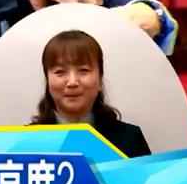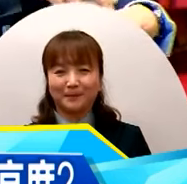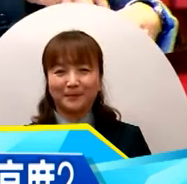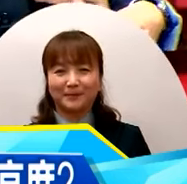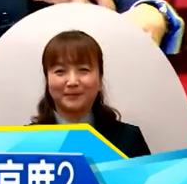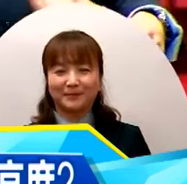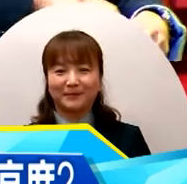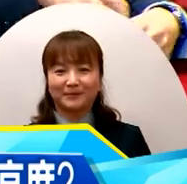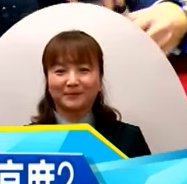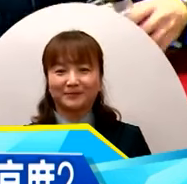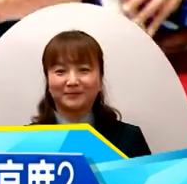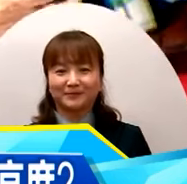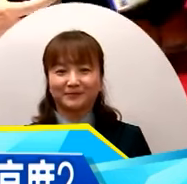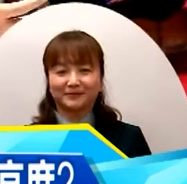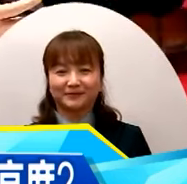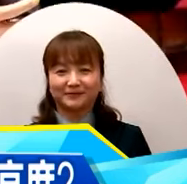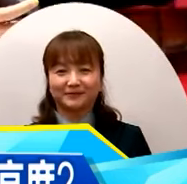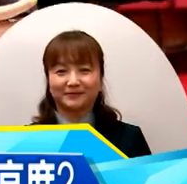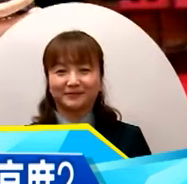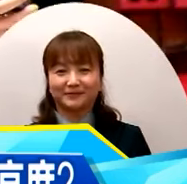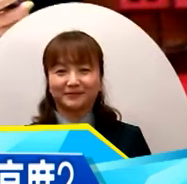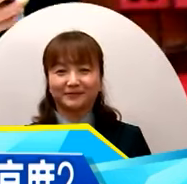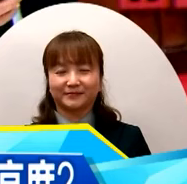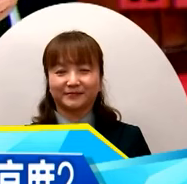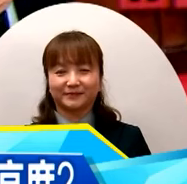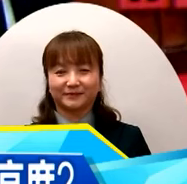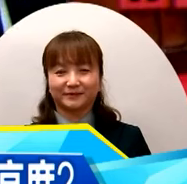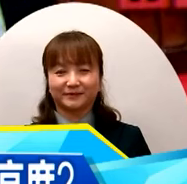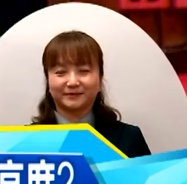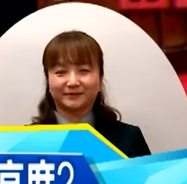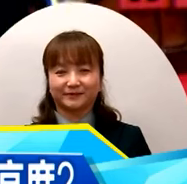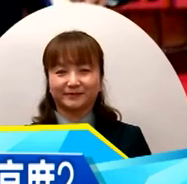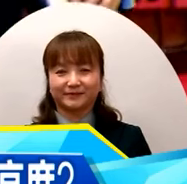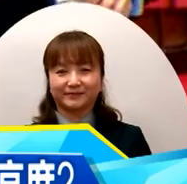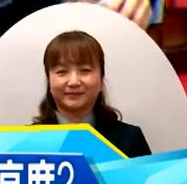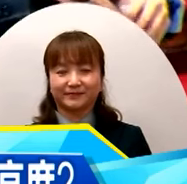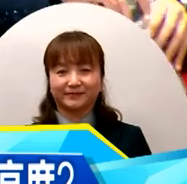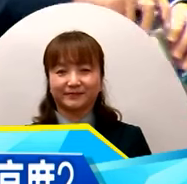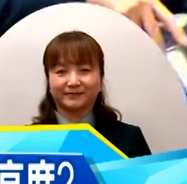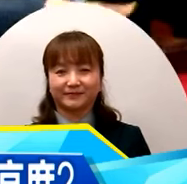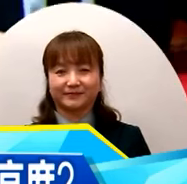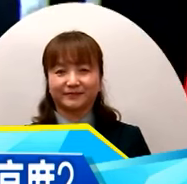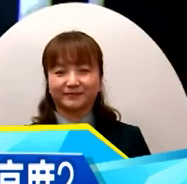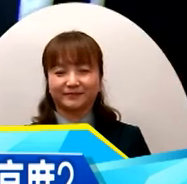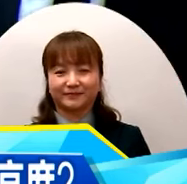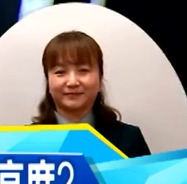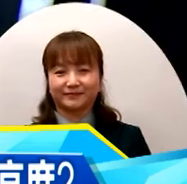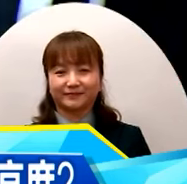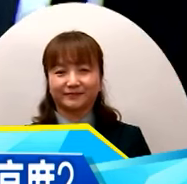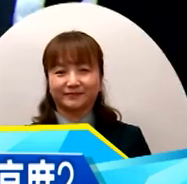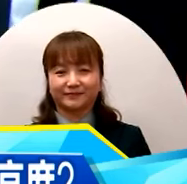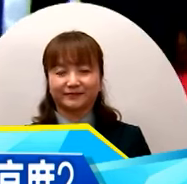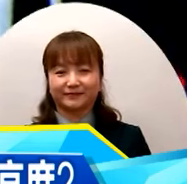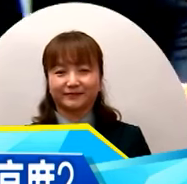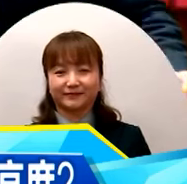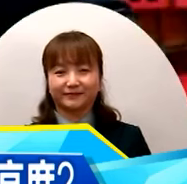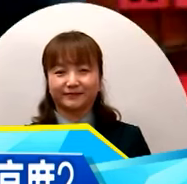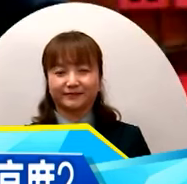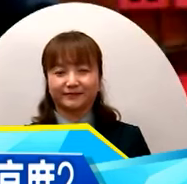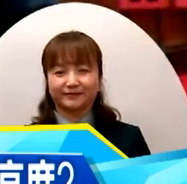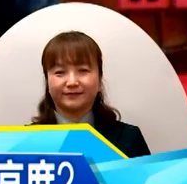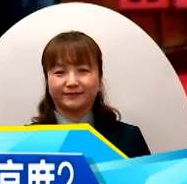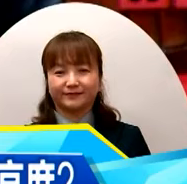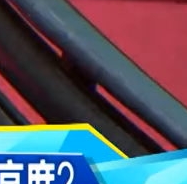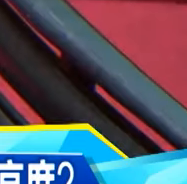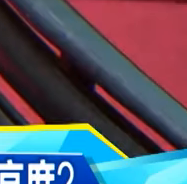现在有水了，对不对？ 对。 是韩院长，因为麦克风的声音其实有传出来，议事处去送热水给王世坚委员， 所以那杯水